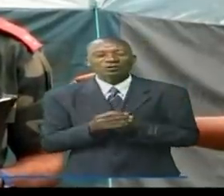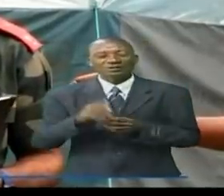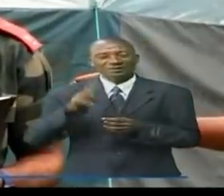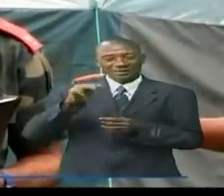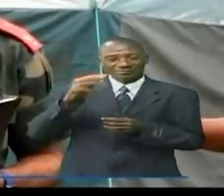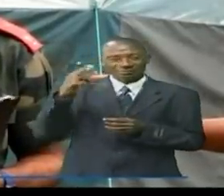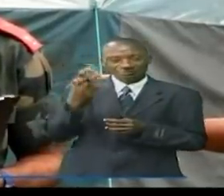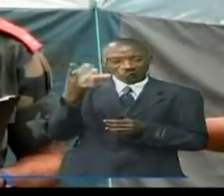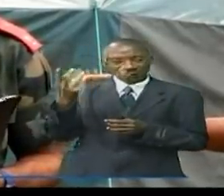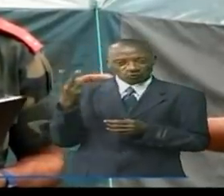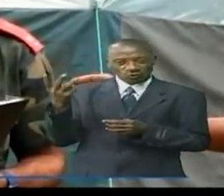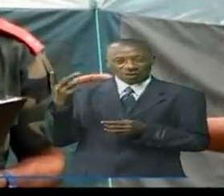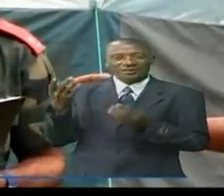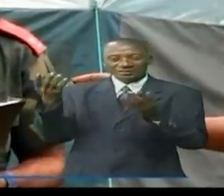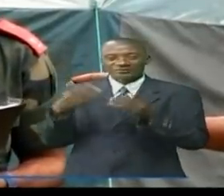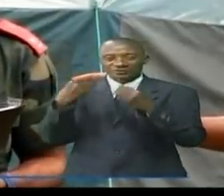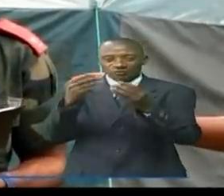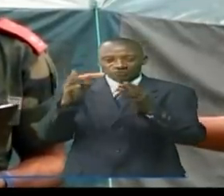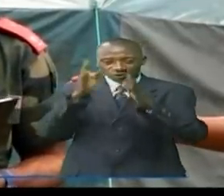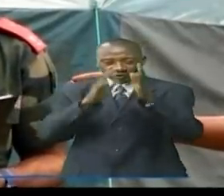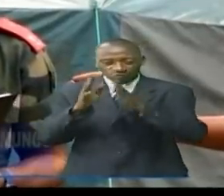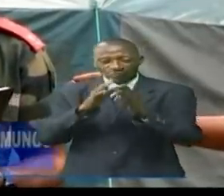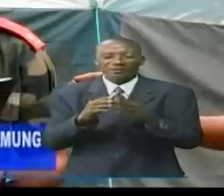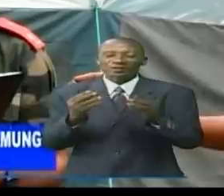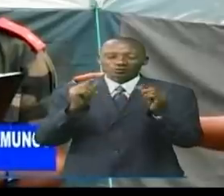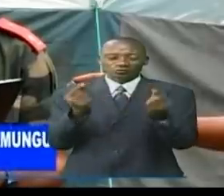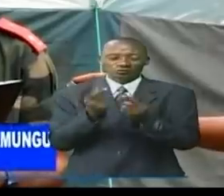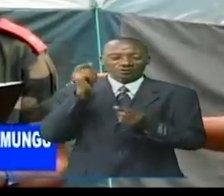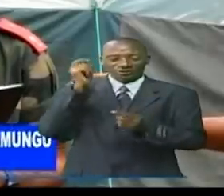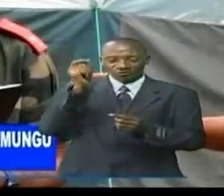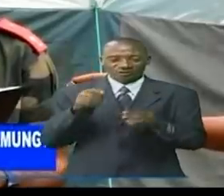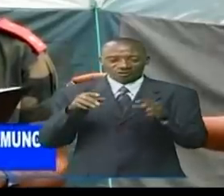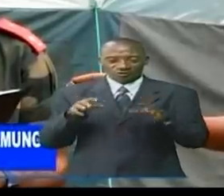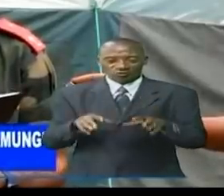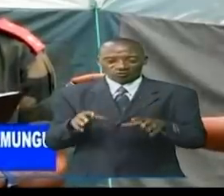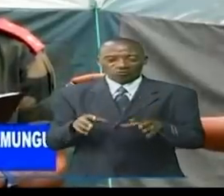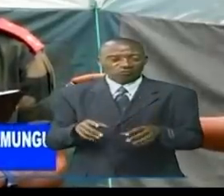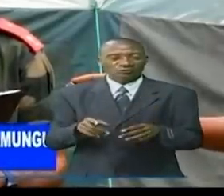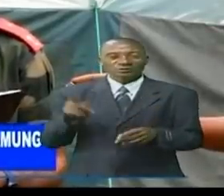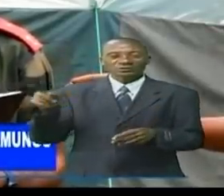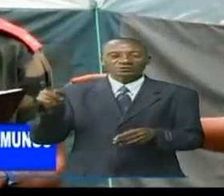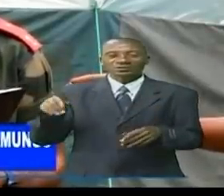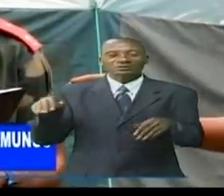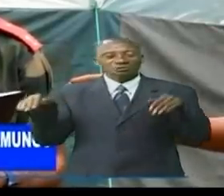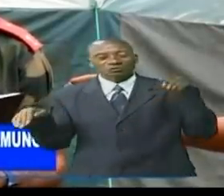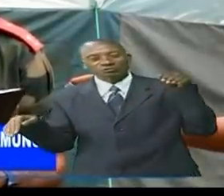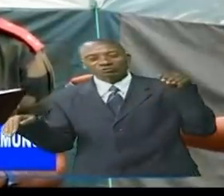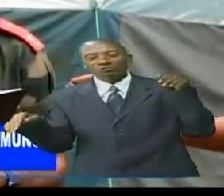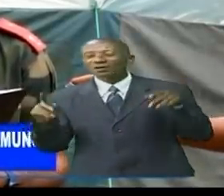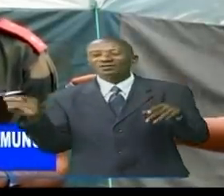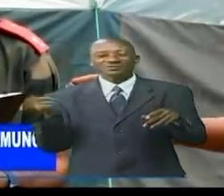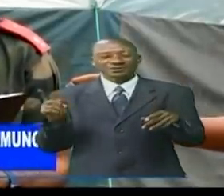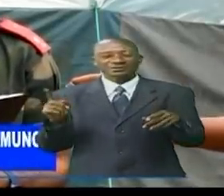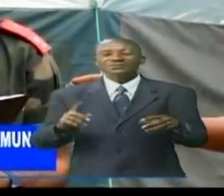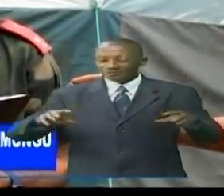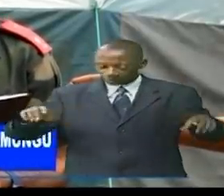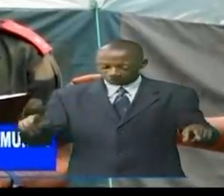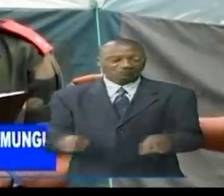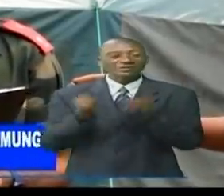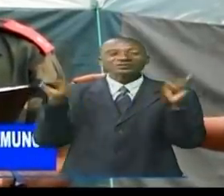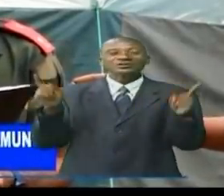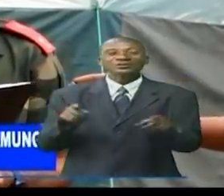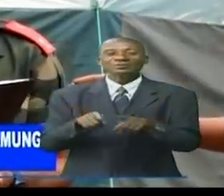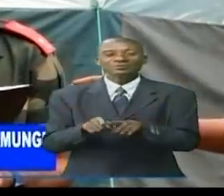forces loyalistes tirent les conséquences qui en découlent et ne se laisseront pas narguer par ces hors-la-loi dont